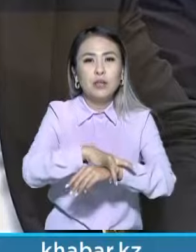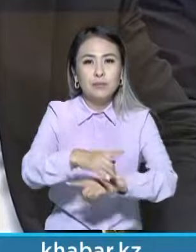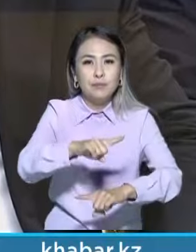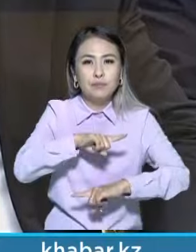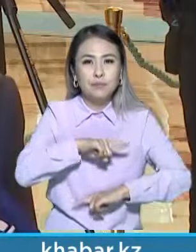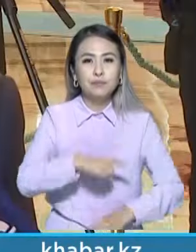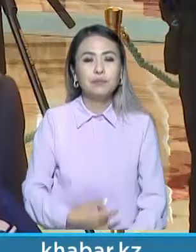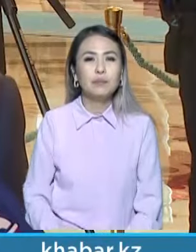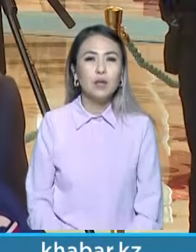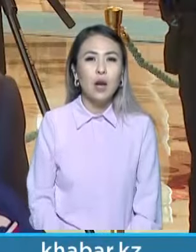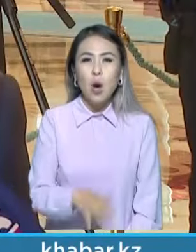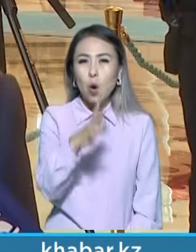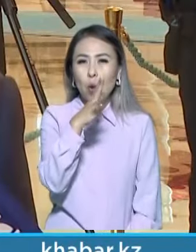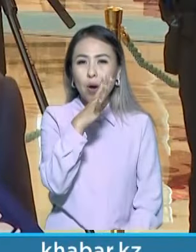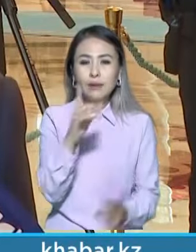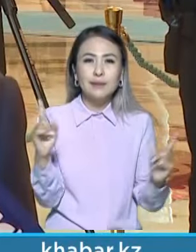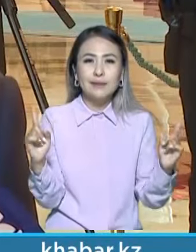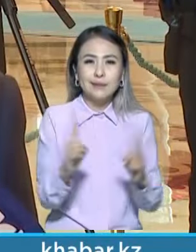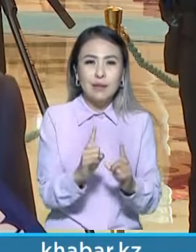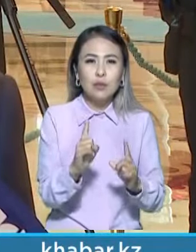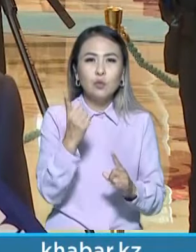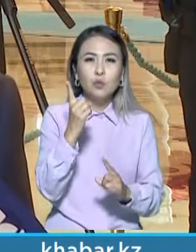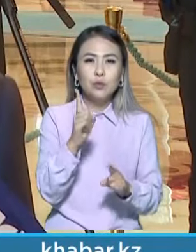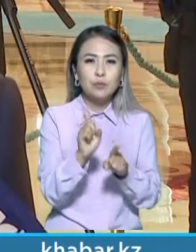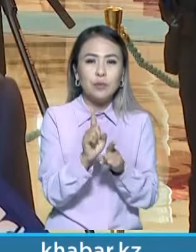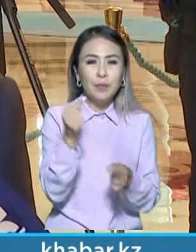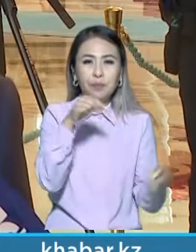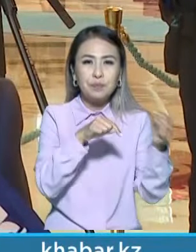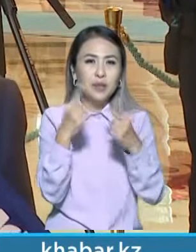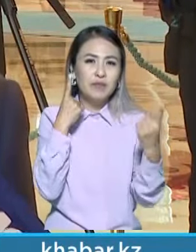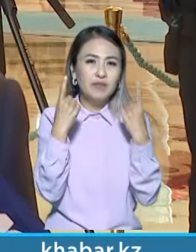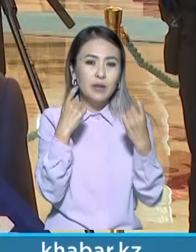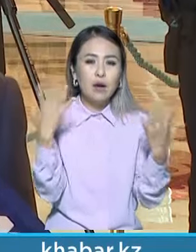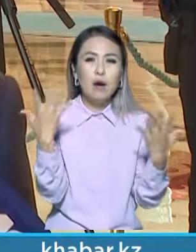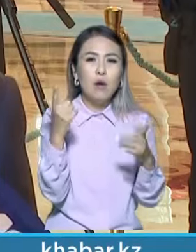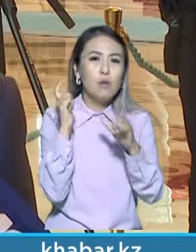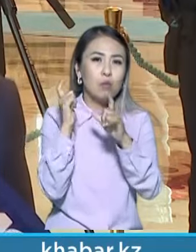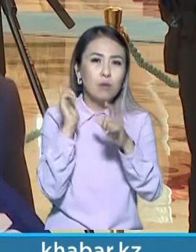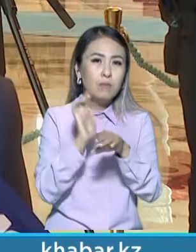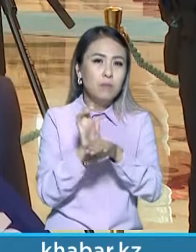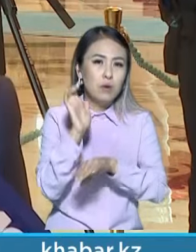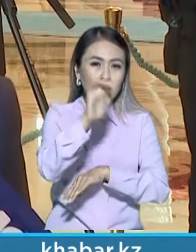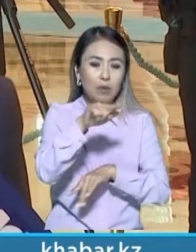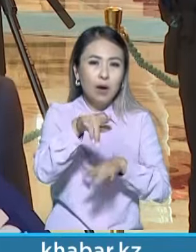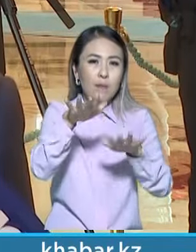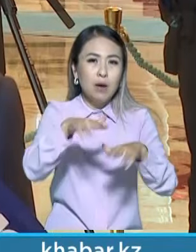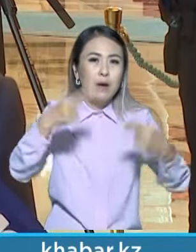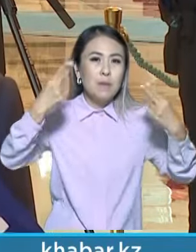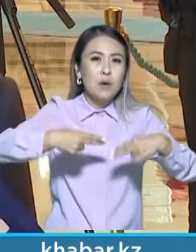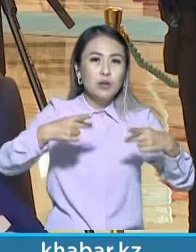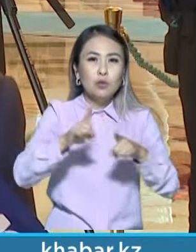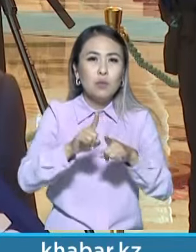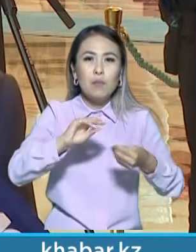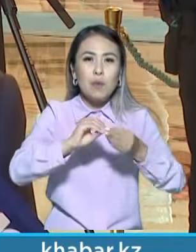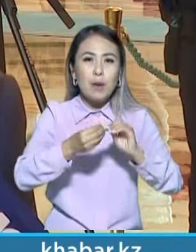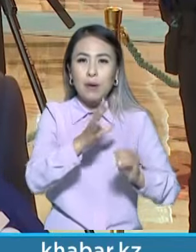уақытты айтарлықтай қысқарттық, өйткені алдын ала тараптар бір-бірін хабардама етеді, қандай жүк бара жатыр, одан соң кедендік мәселелер алдын ала шешіліп